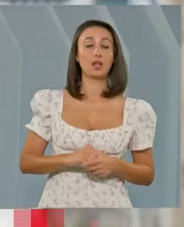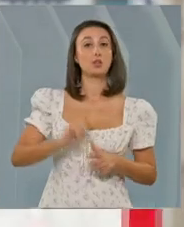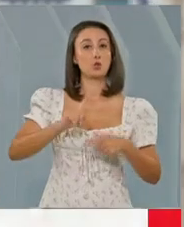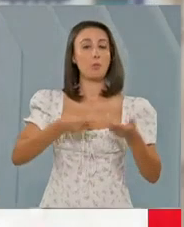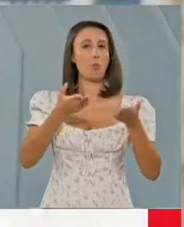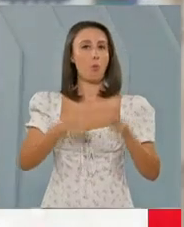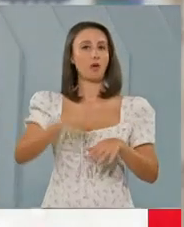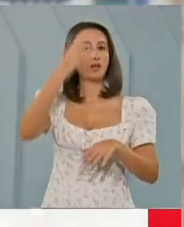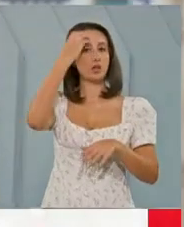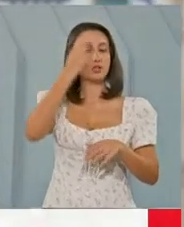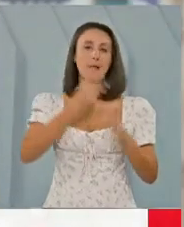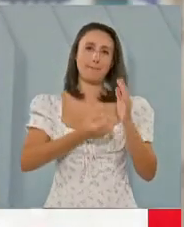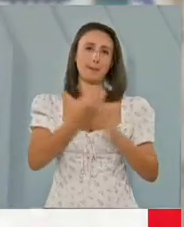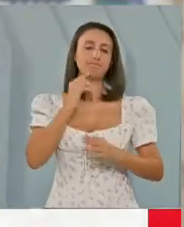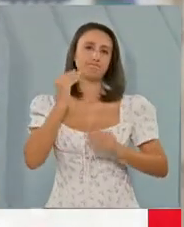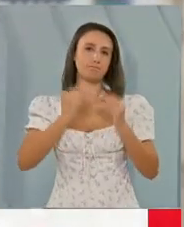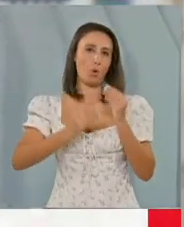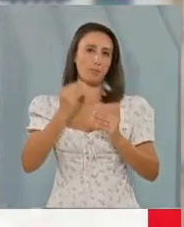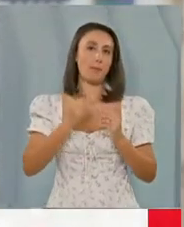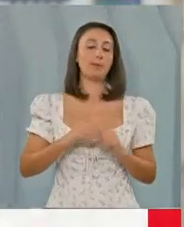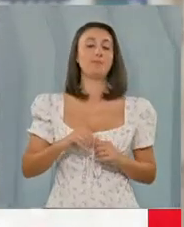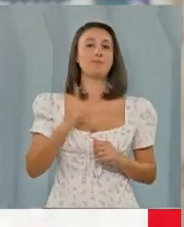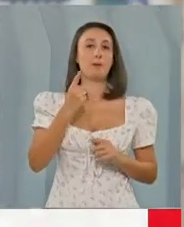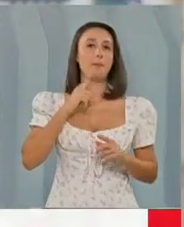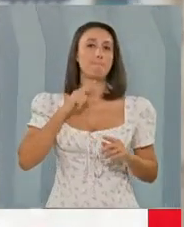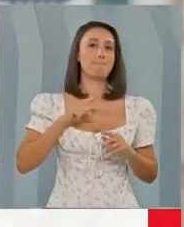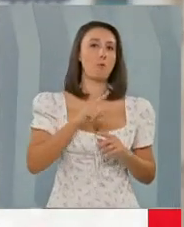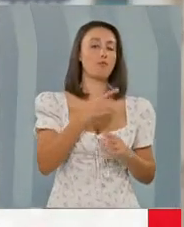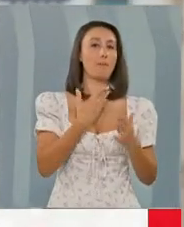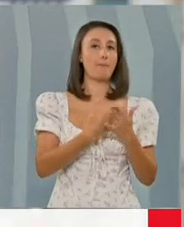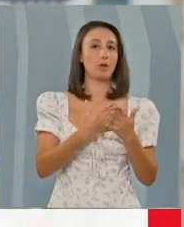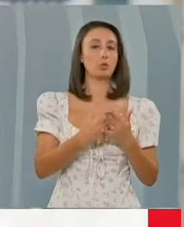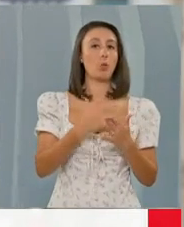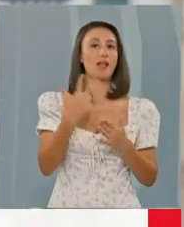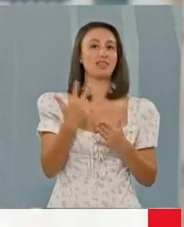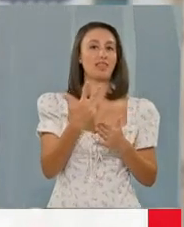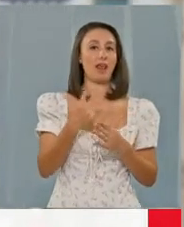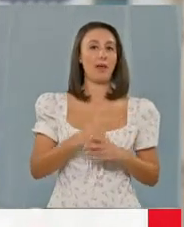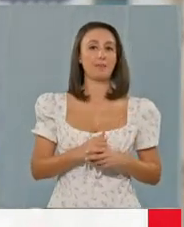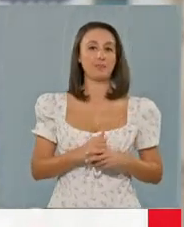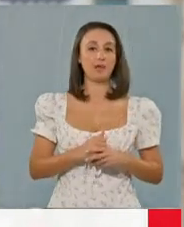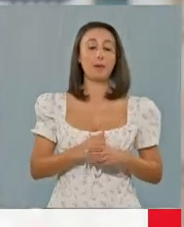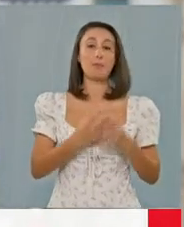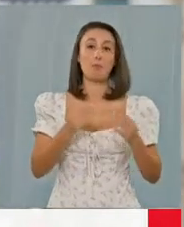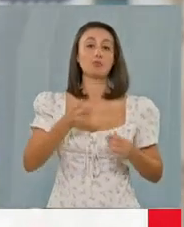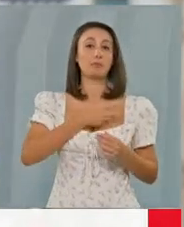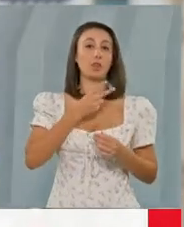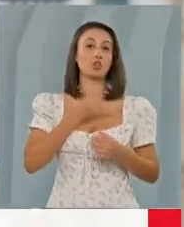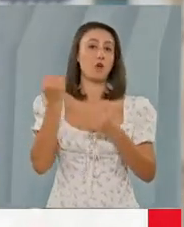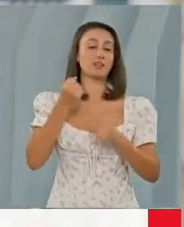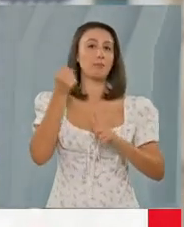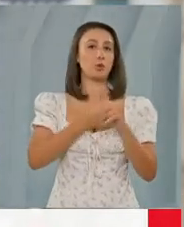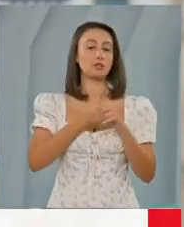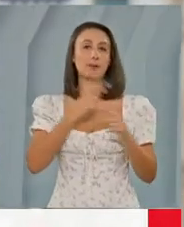După moartea reginei apar și controverse, dar și primele provocări pentru Charles al III-lea. Mai mulți britanici au ieșit să